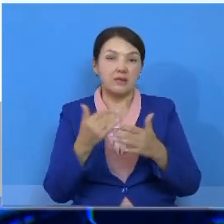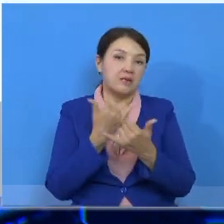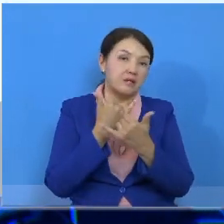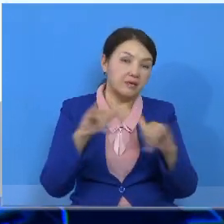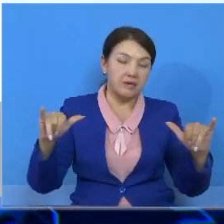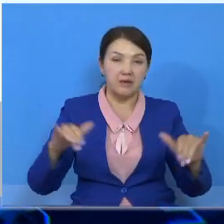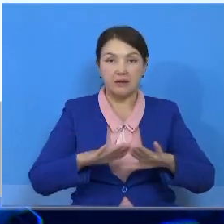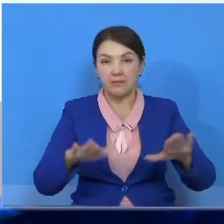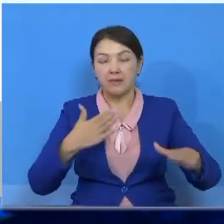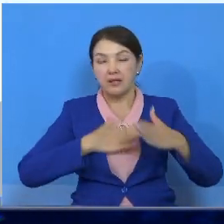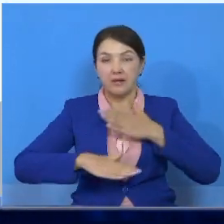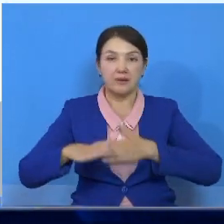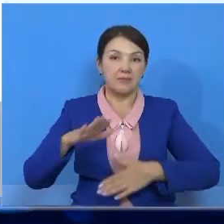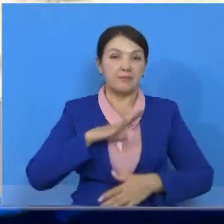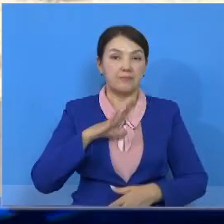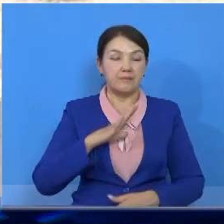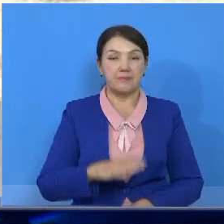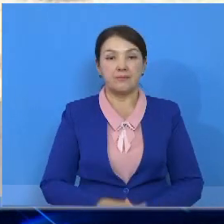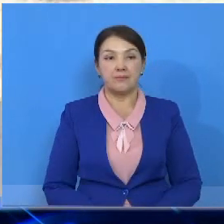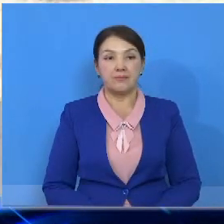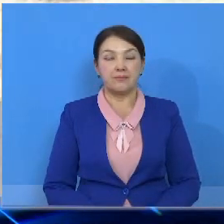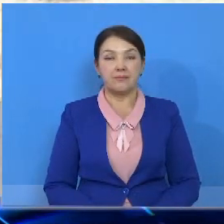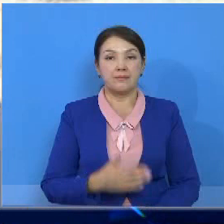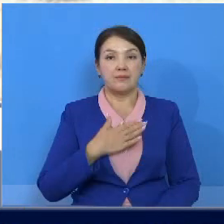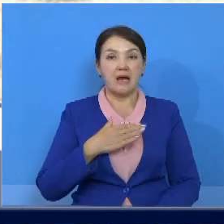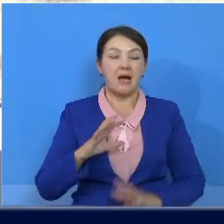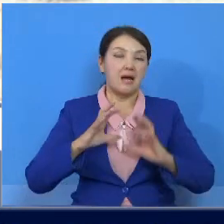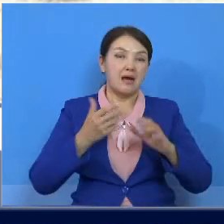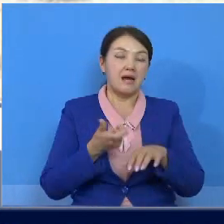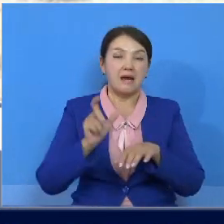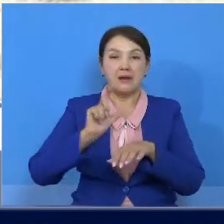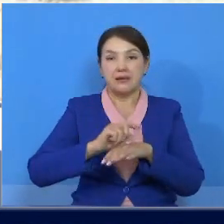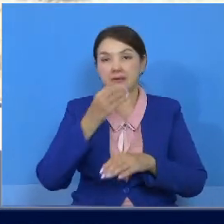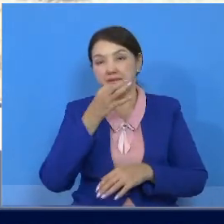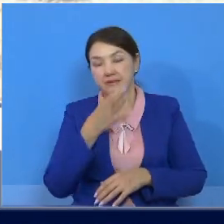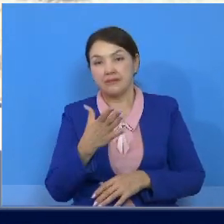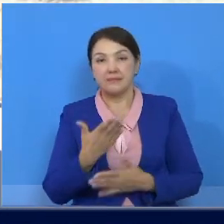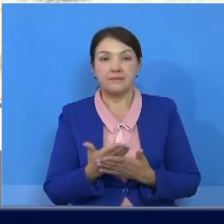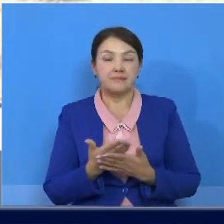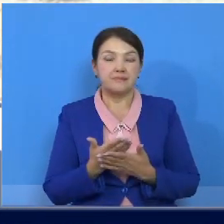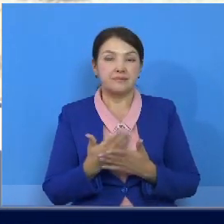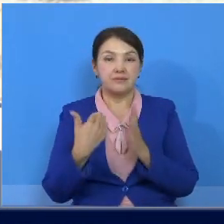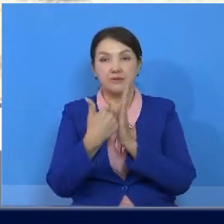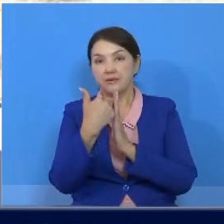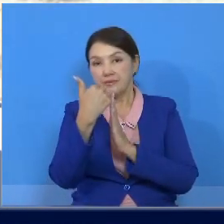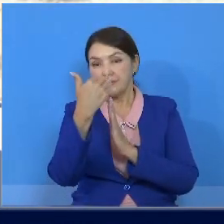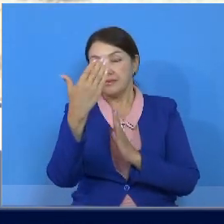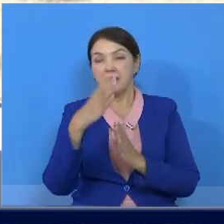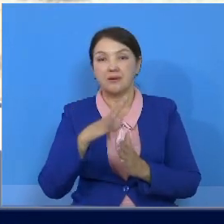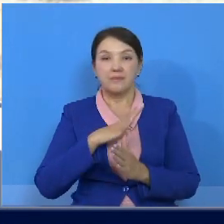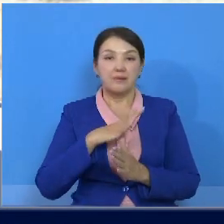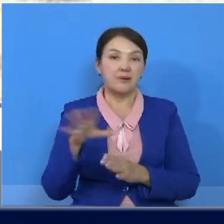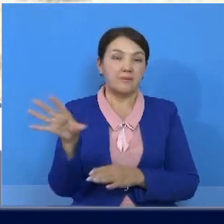Әсіресе балалардың қуанышында шек жоқ. Әуе шары қаттынады. Былай биікке көтерілгенде